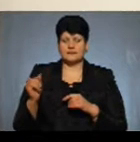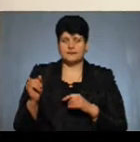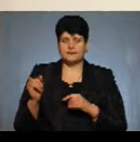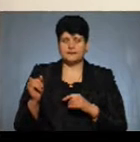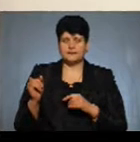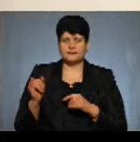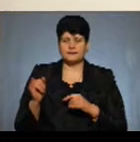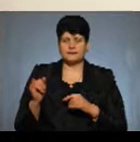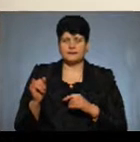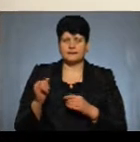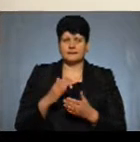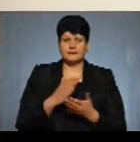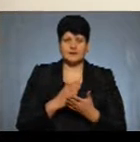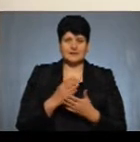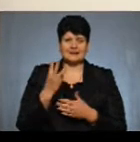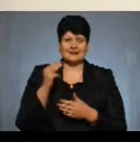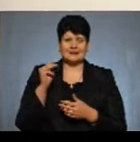інфекцій, становить